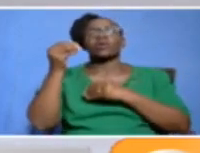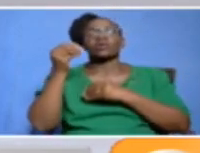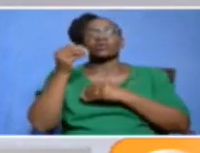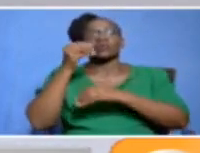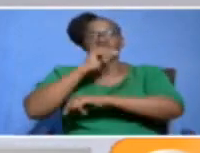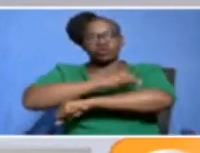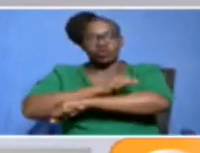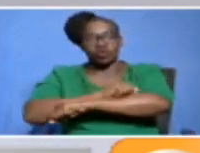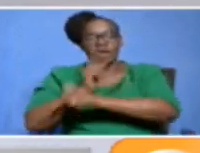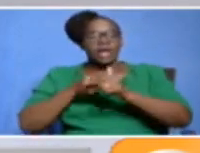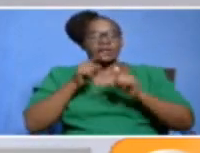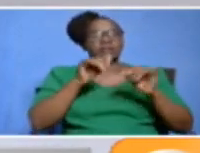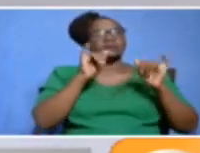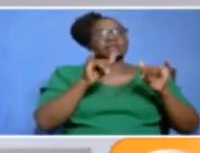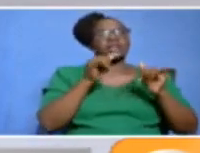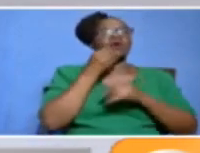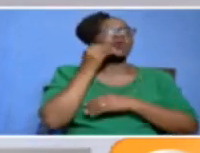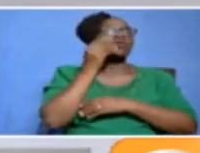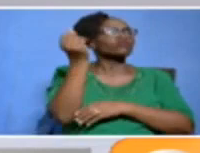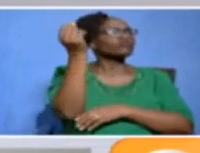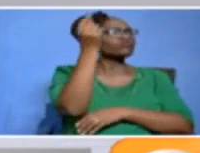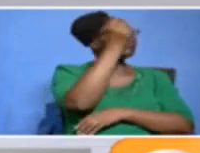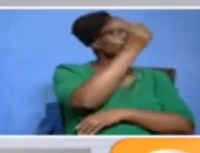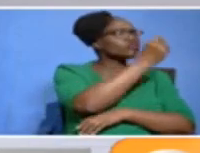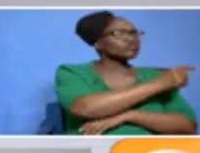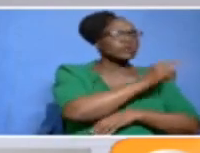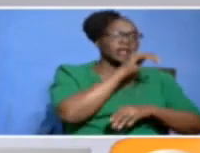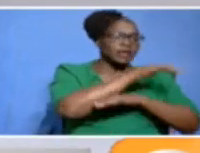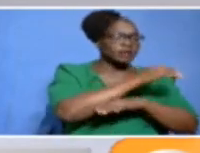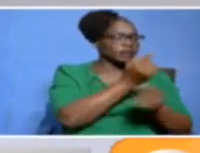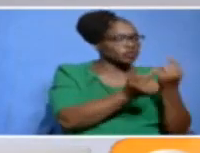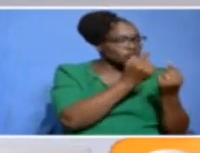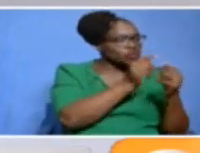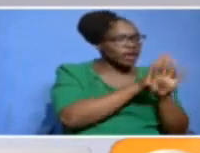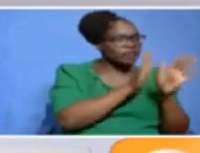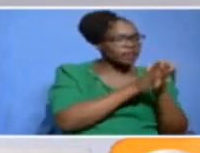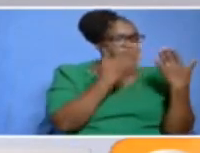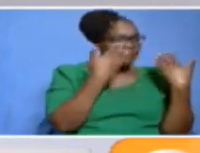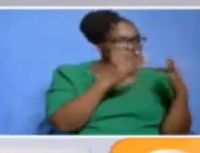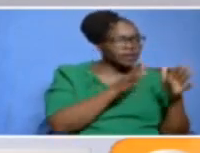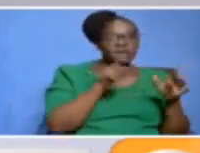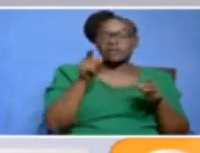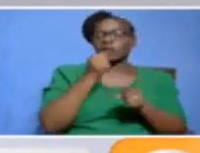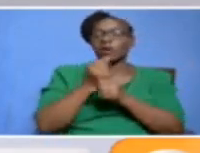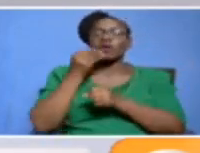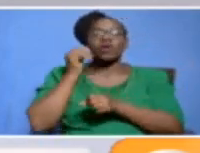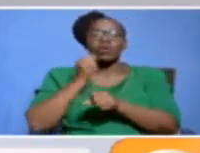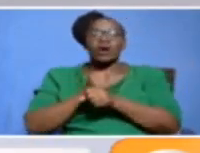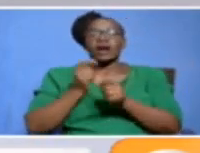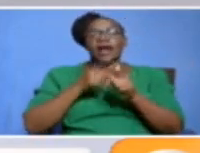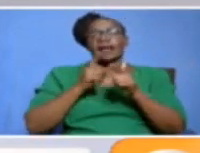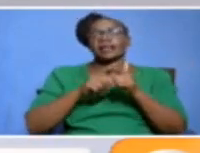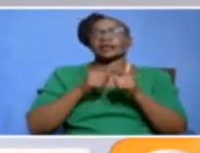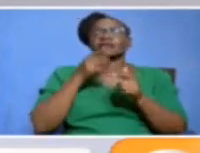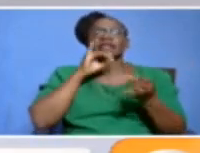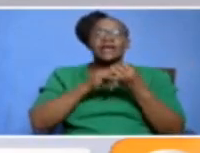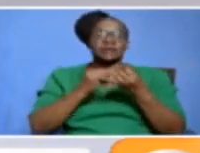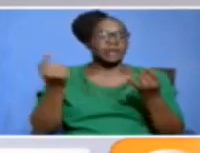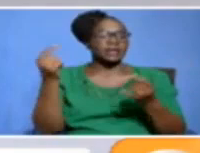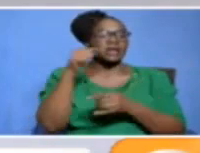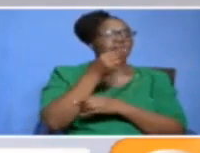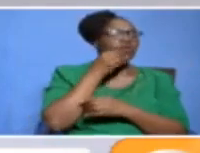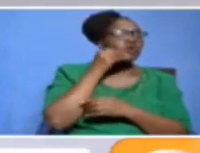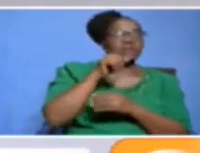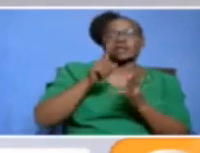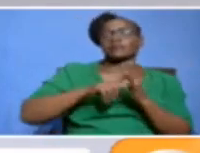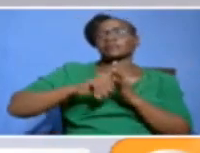mle nyumbani. Ikifika tena jioni amepika nini wamekula, wengine wako kwenye homework, yeye yatoka yopishana na mzee akiingia. Sasa